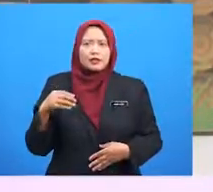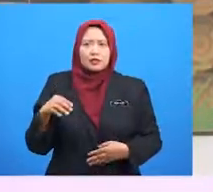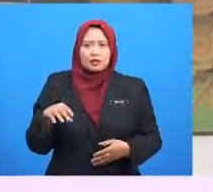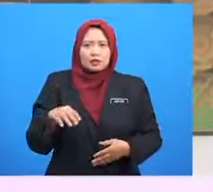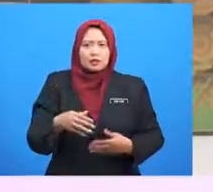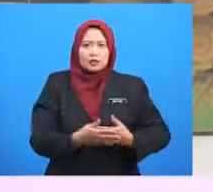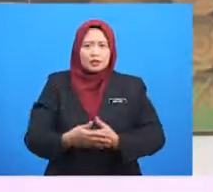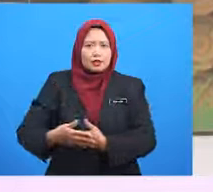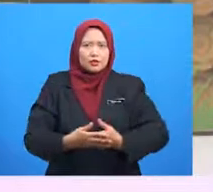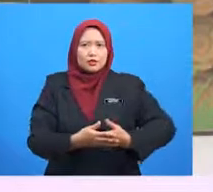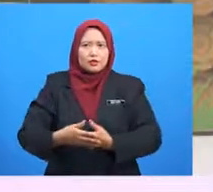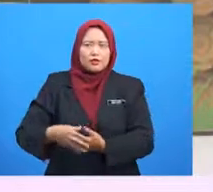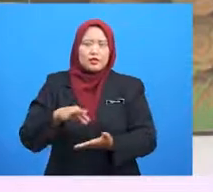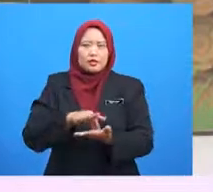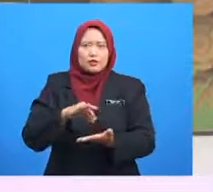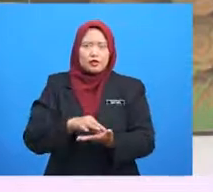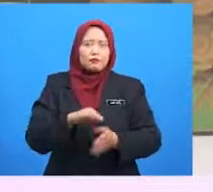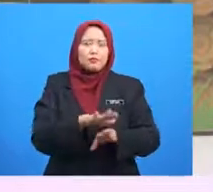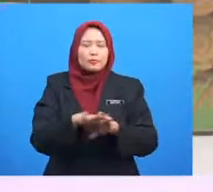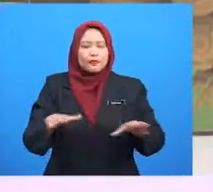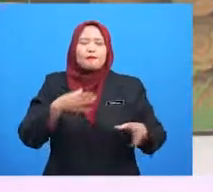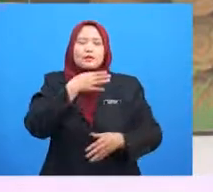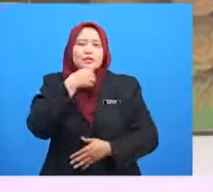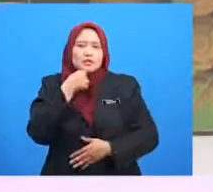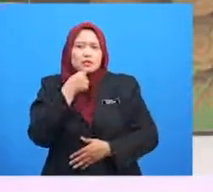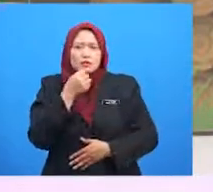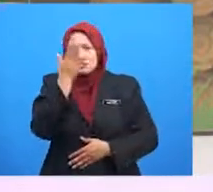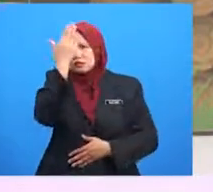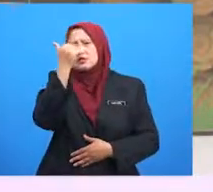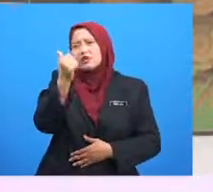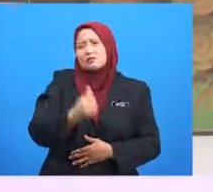lebat. Mengapa ya? Siapa boleh jawab?